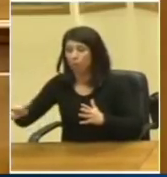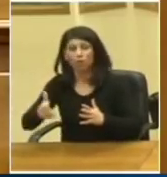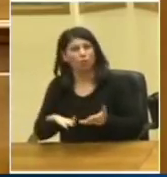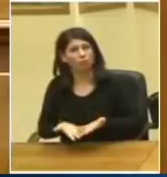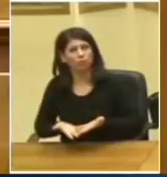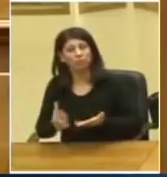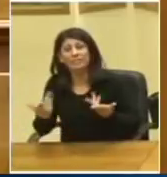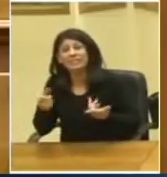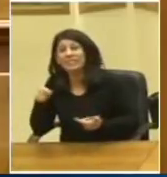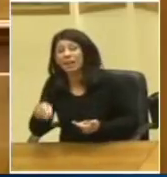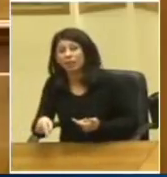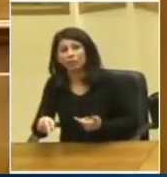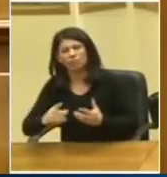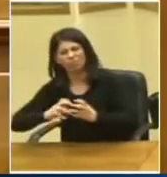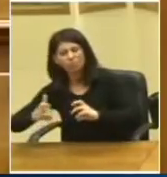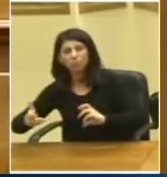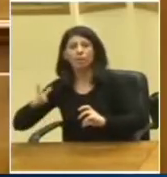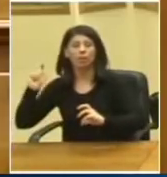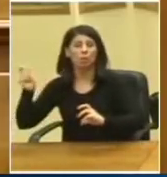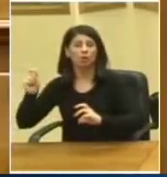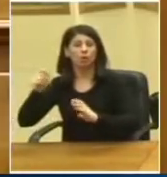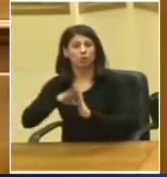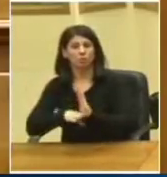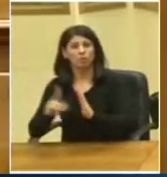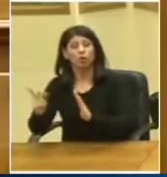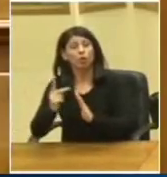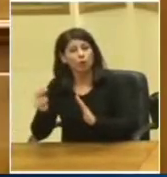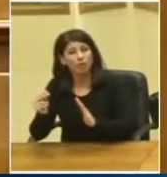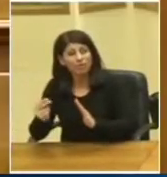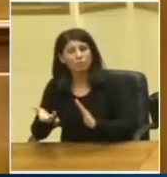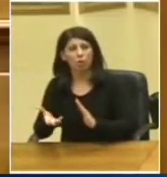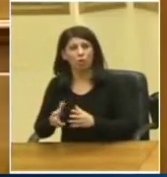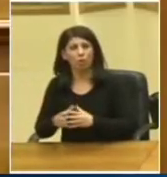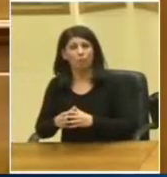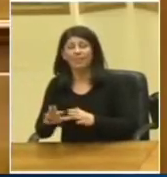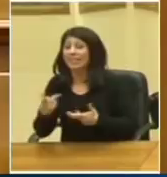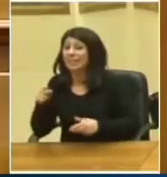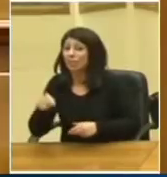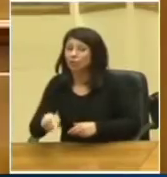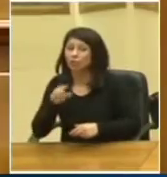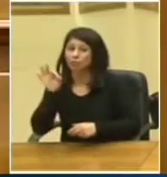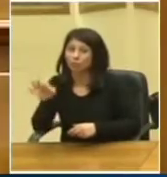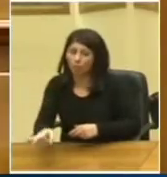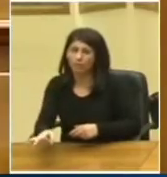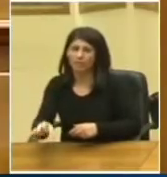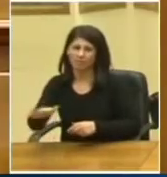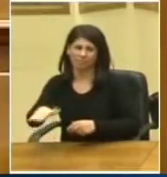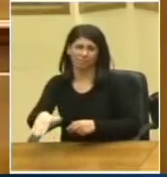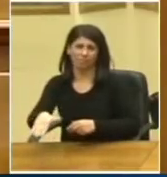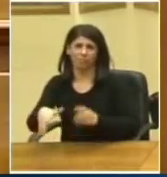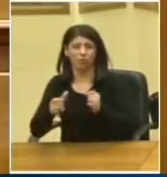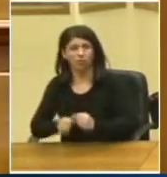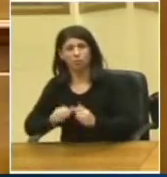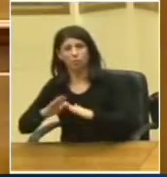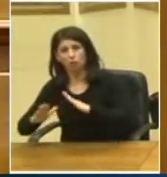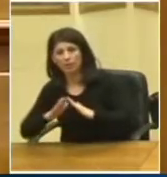Τι ήταν αυτό που πήγε στραβά με το πολιτικό σύστημα, με τον κοινοβουλευτισμό. Τι ήταν αυτό που οδήγησε στην απαξίωση των θεσμών